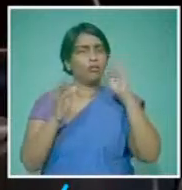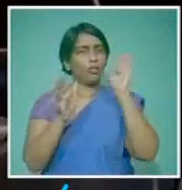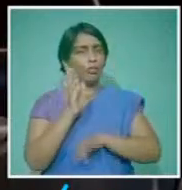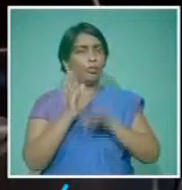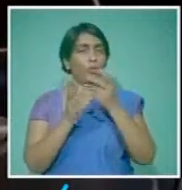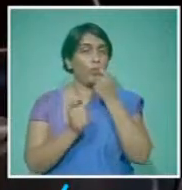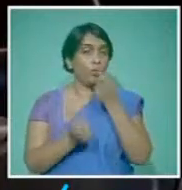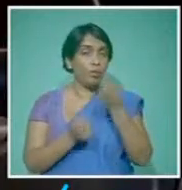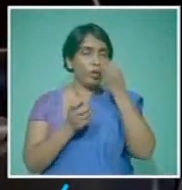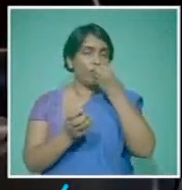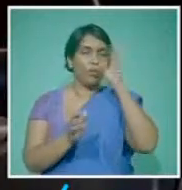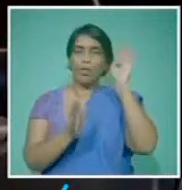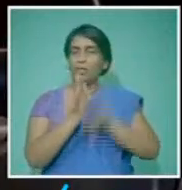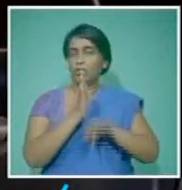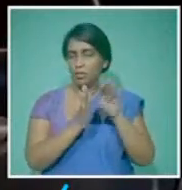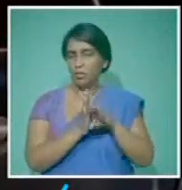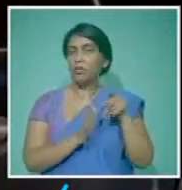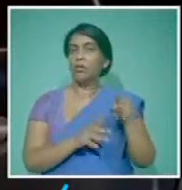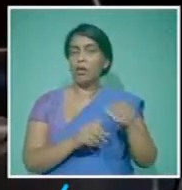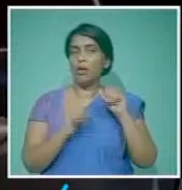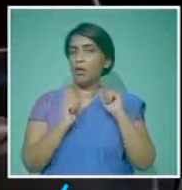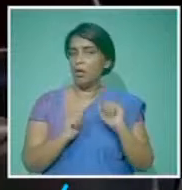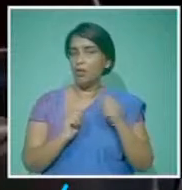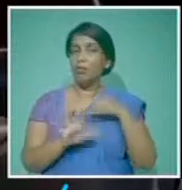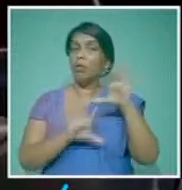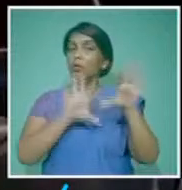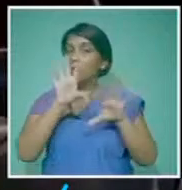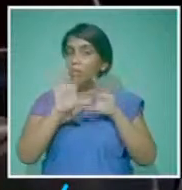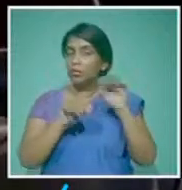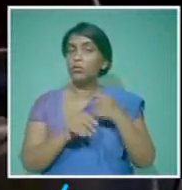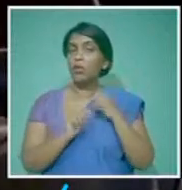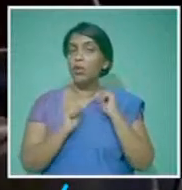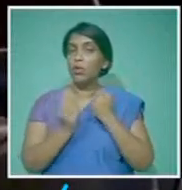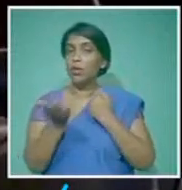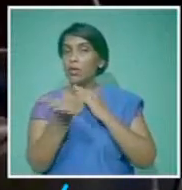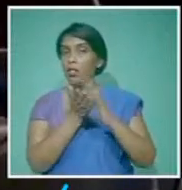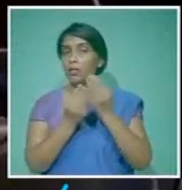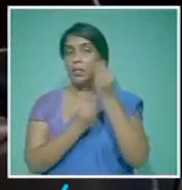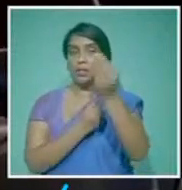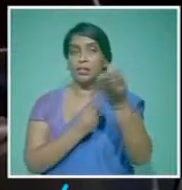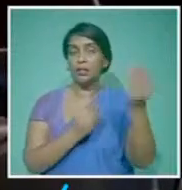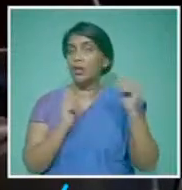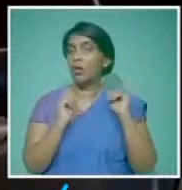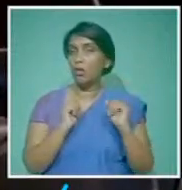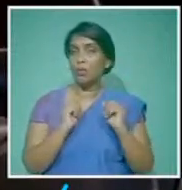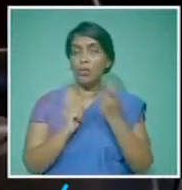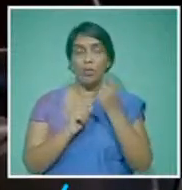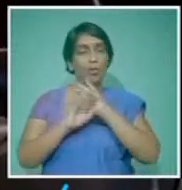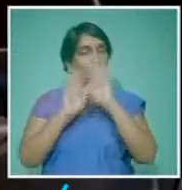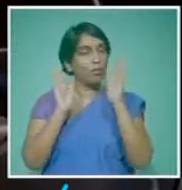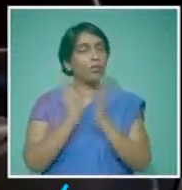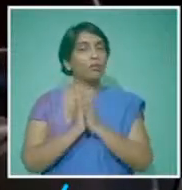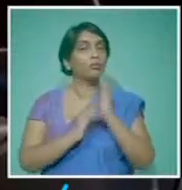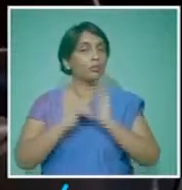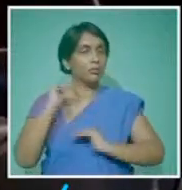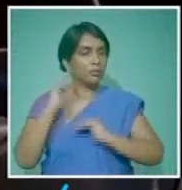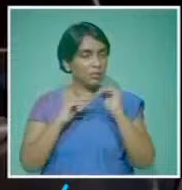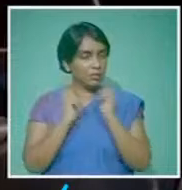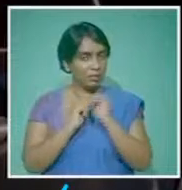බඩු මිල නිසා එතකොට කොහොමද අපි තෝරගන්නේ කාටද උදව් අවශ්‍ය කියලා මුළු ආර්ථික ක්‍රමය